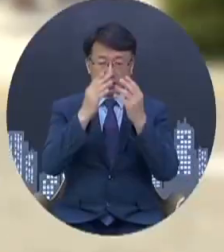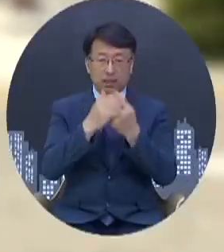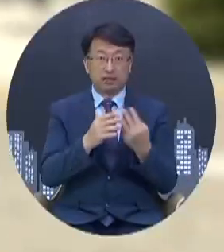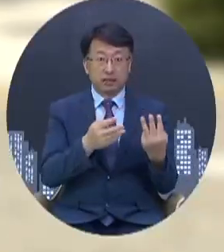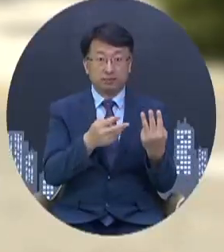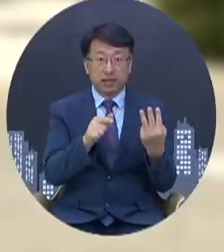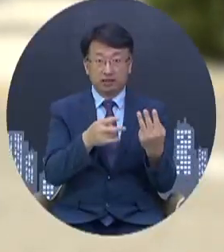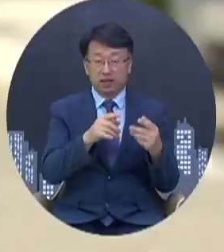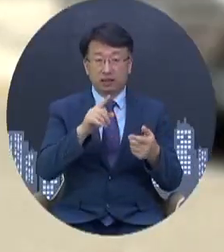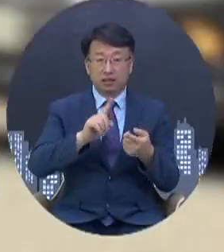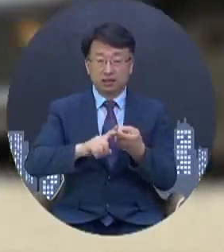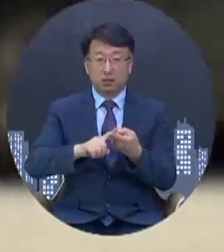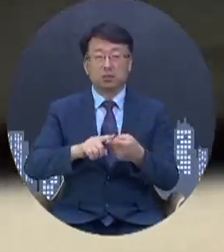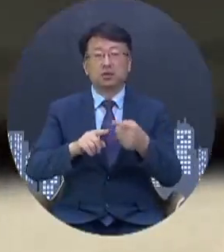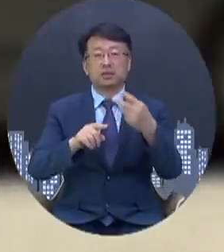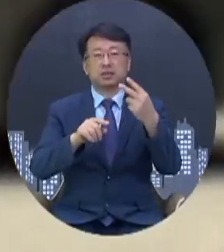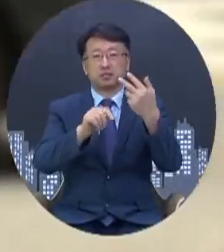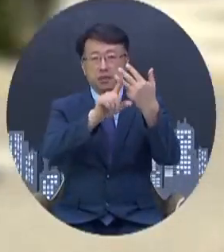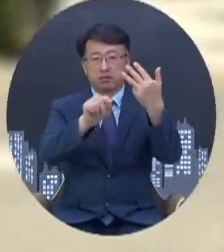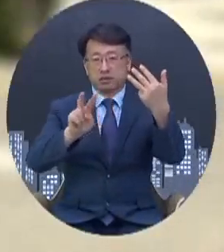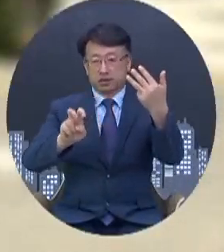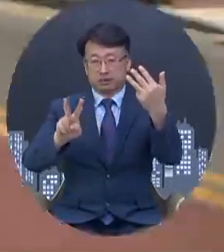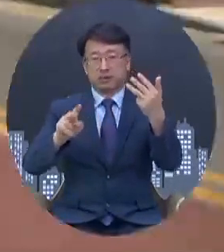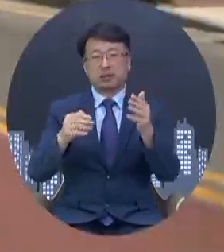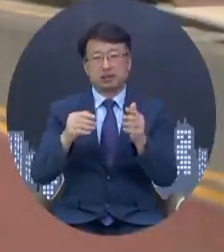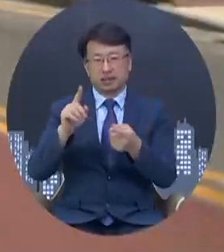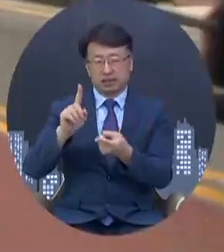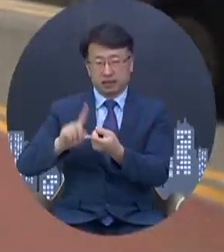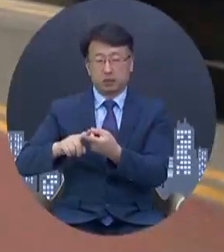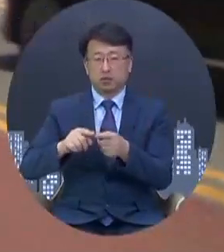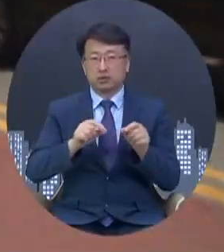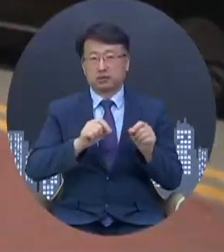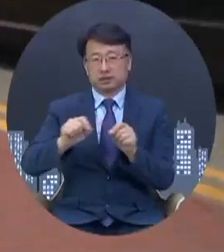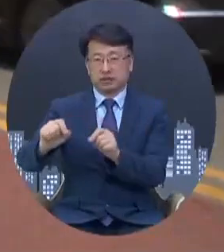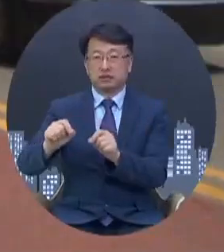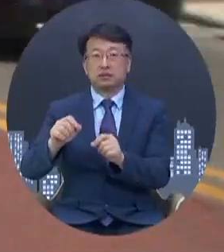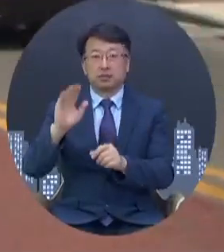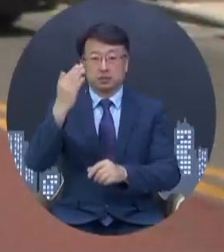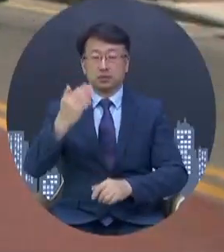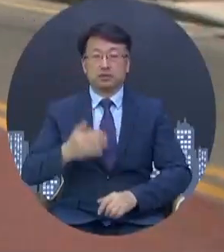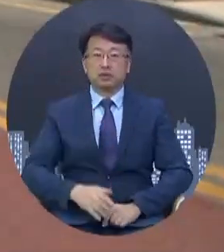3단계를 22일까지 연장하기로 했습니다. MBC 뉴스 신은정입니다.